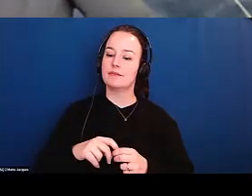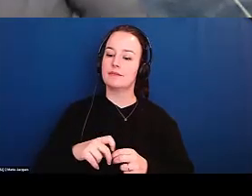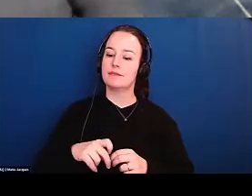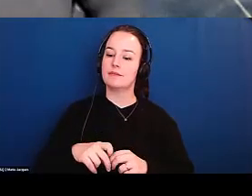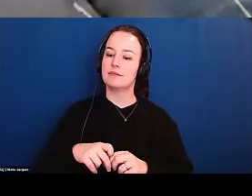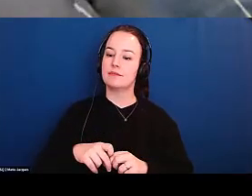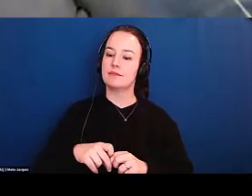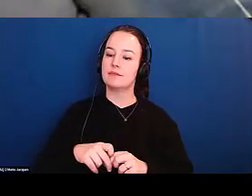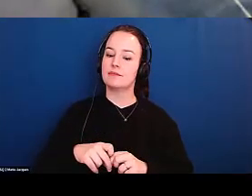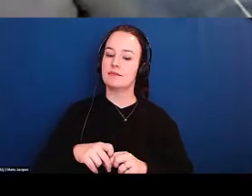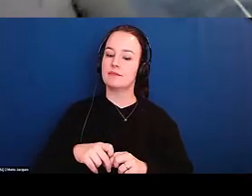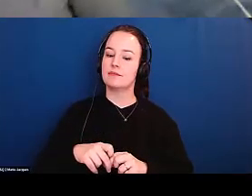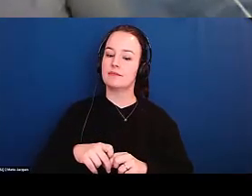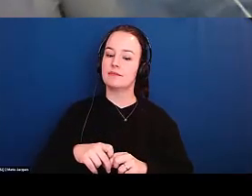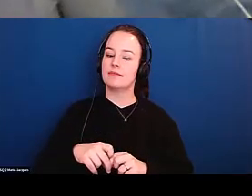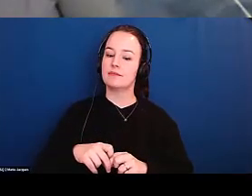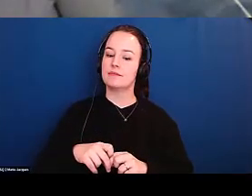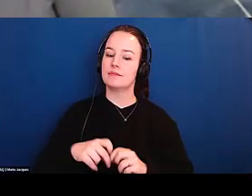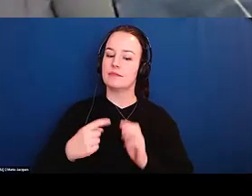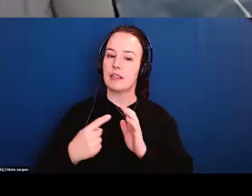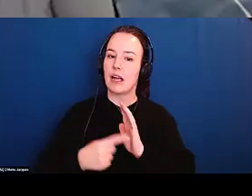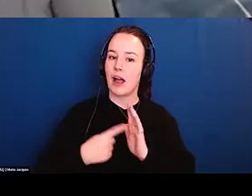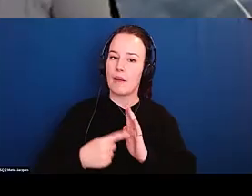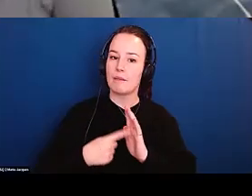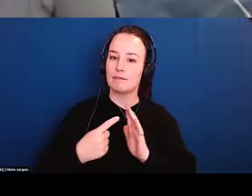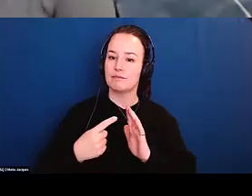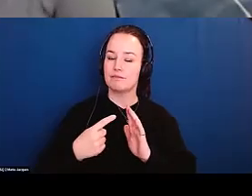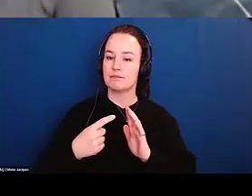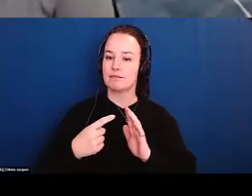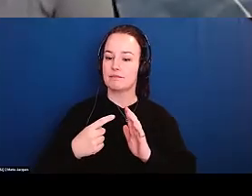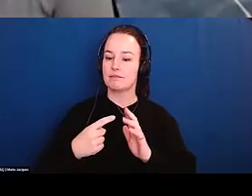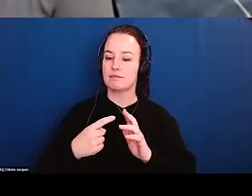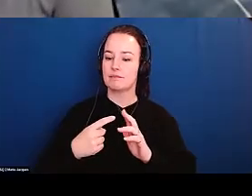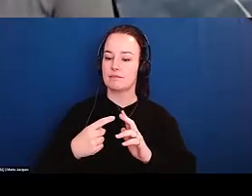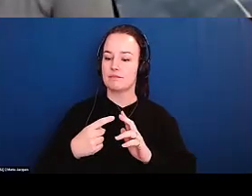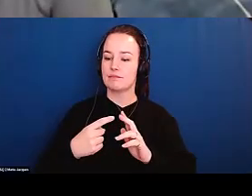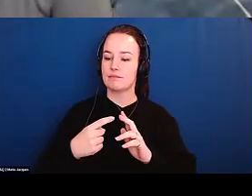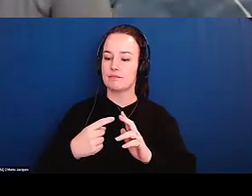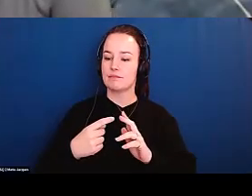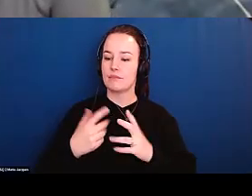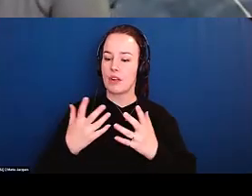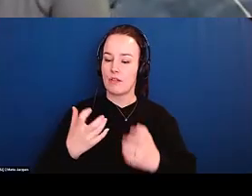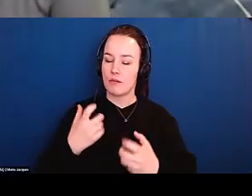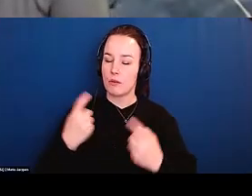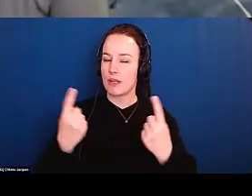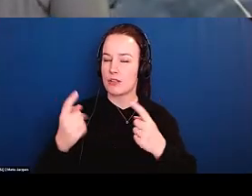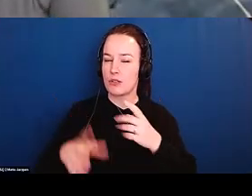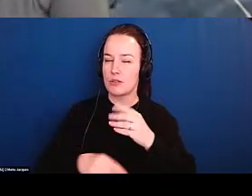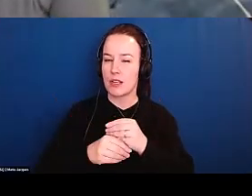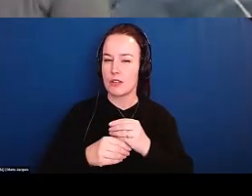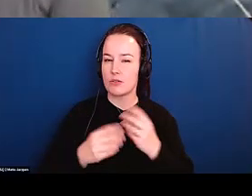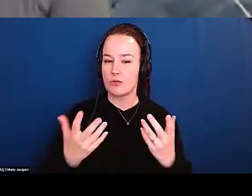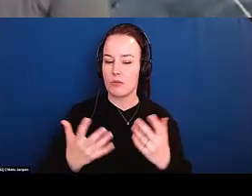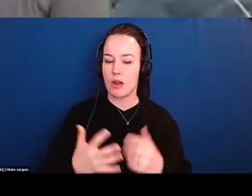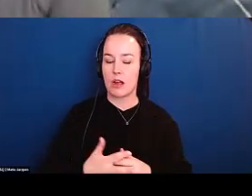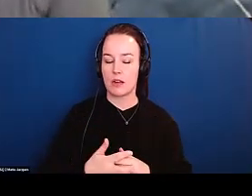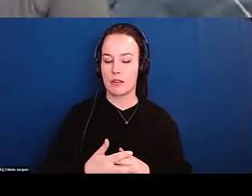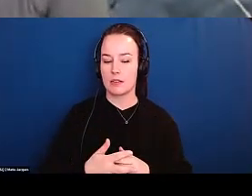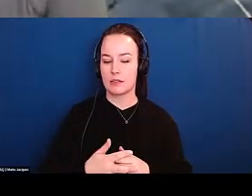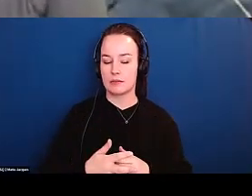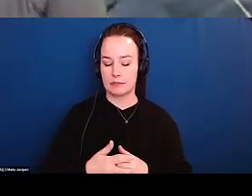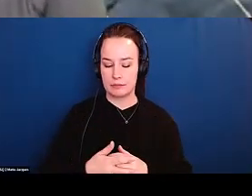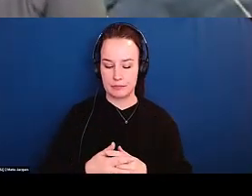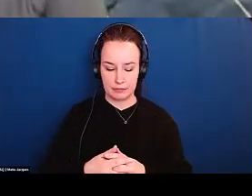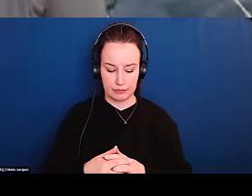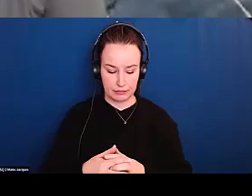Oui, donc on répète que le processus. Il y a autre chose que je voudrais rajouter, c'est